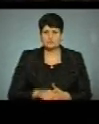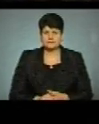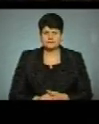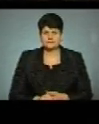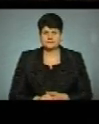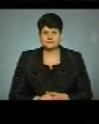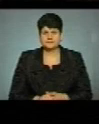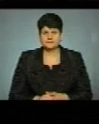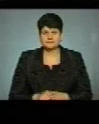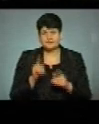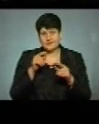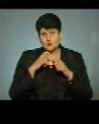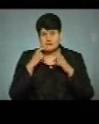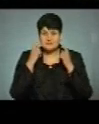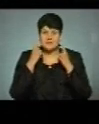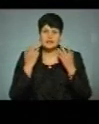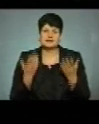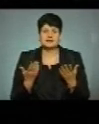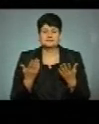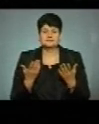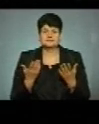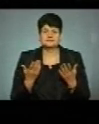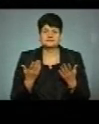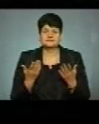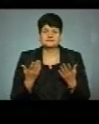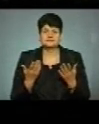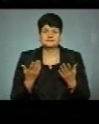Таким усміхненим,